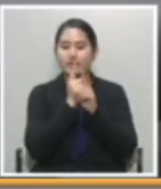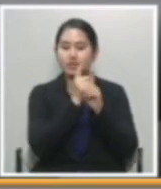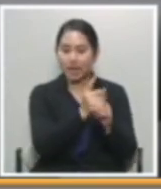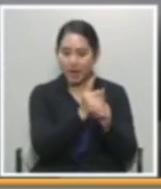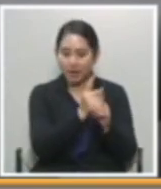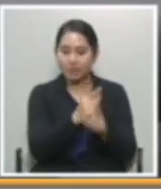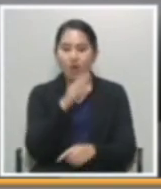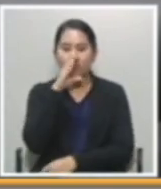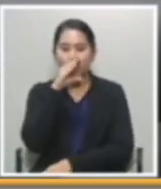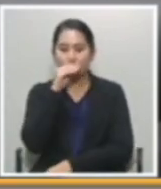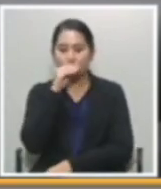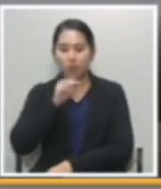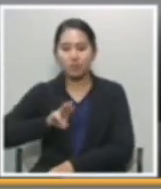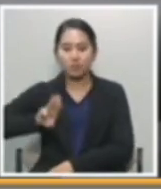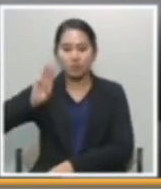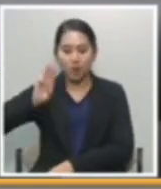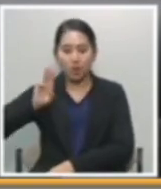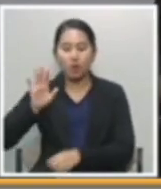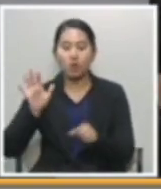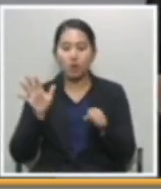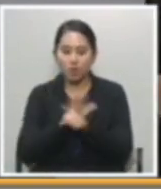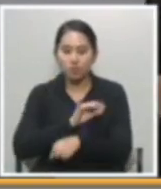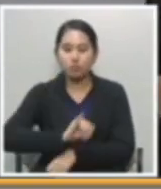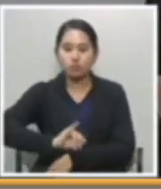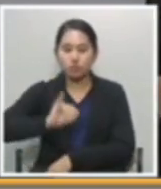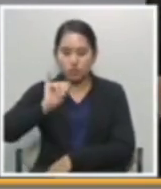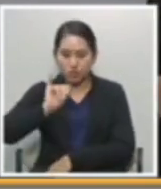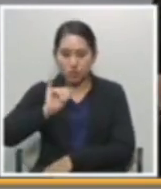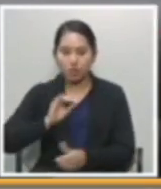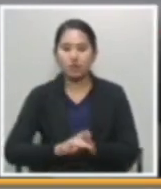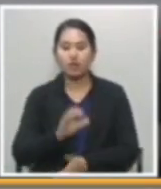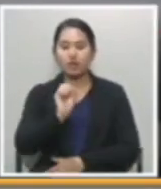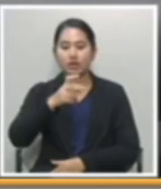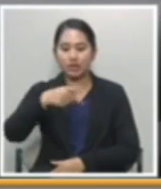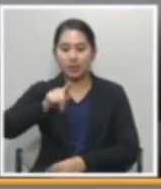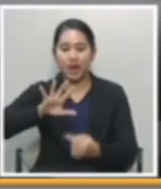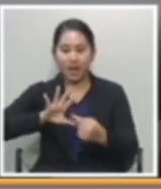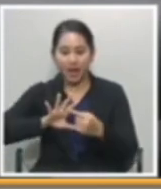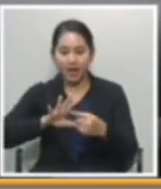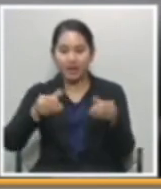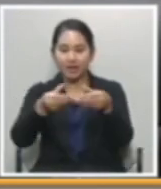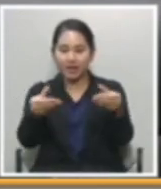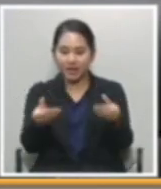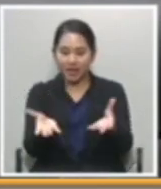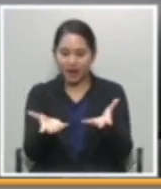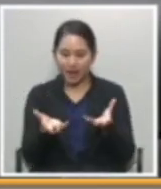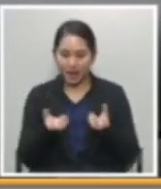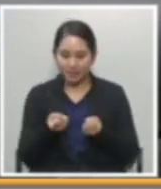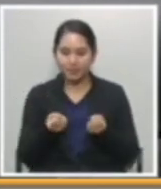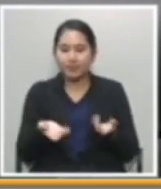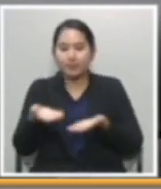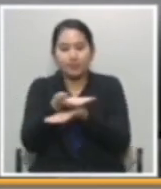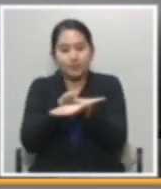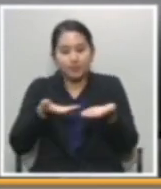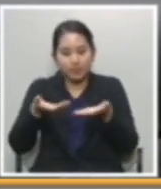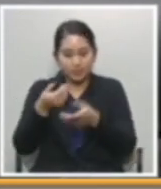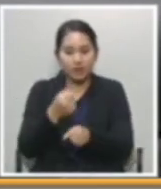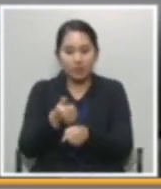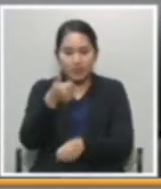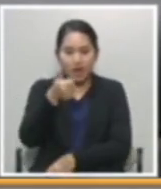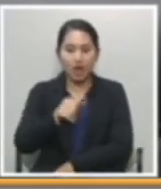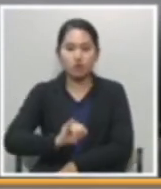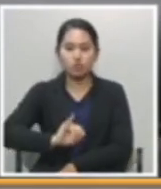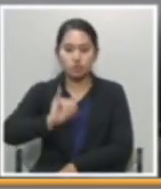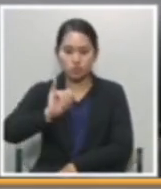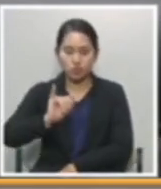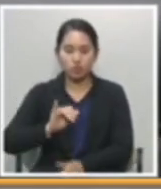ถวายสัตว์ที่ถูกต้องแสดงนโยบายที่ถูกต้องสภาก็รับเรื่องไว้พิจารณาได้ถูกต้องนะครับ